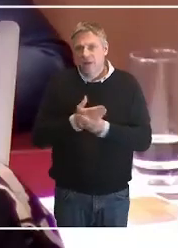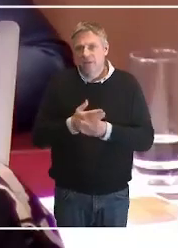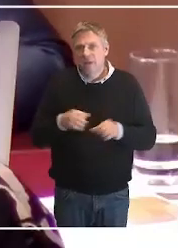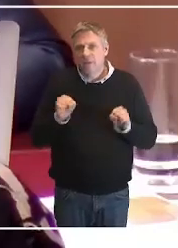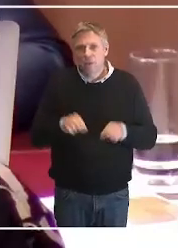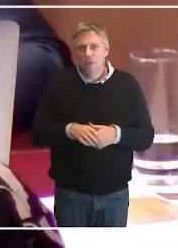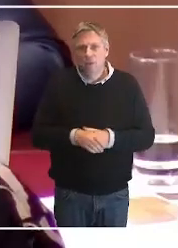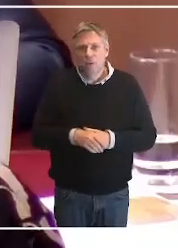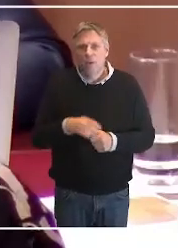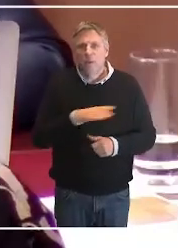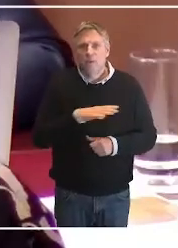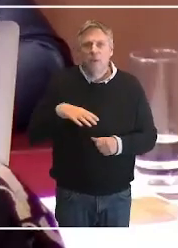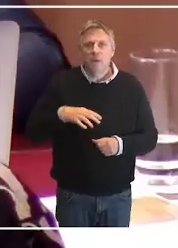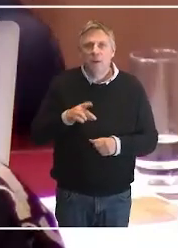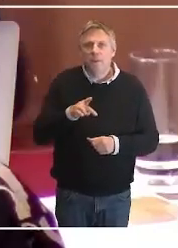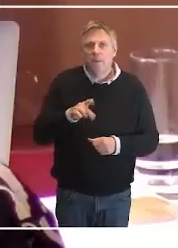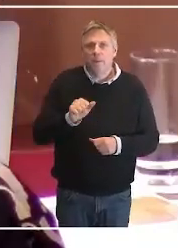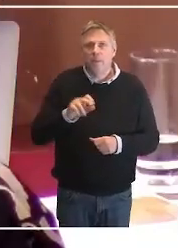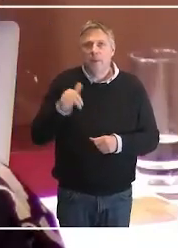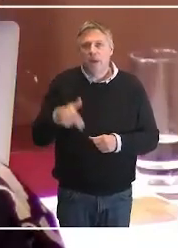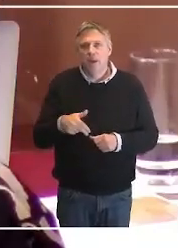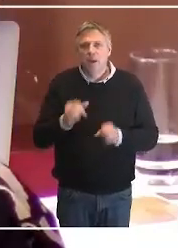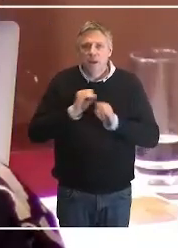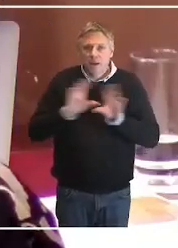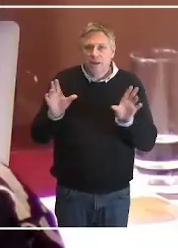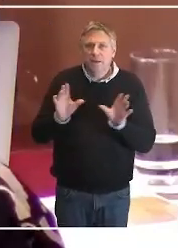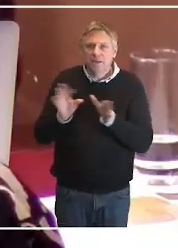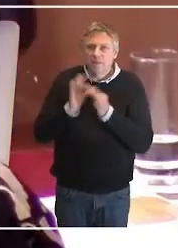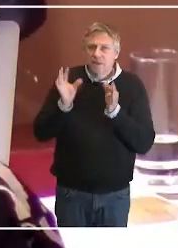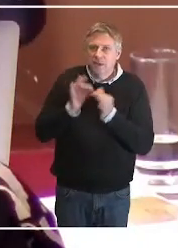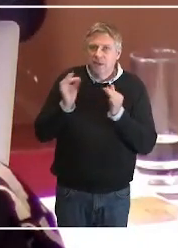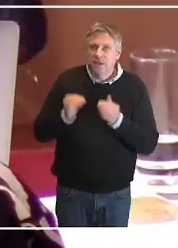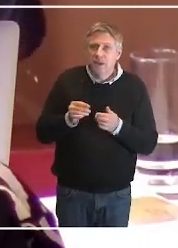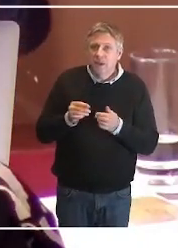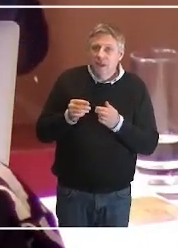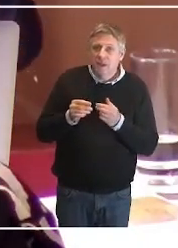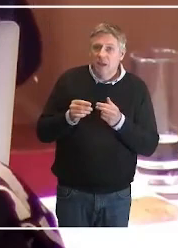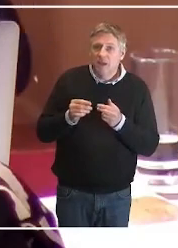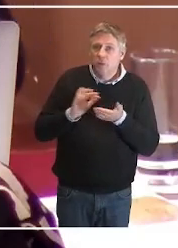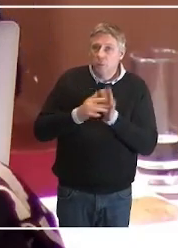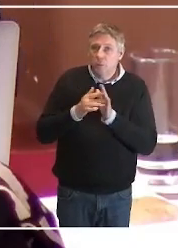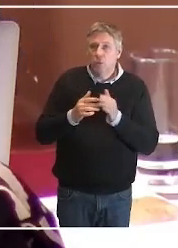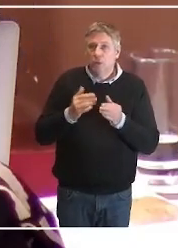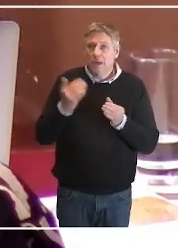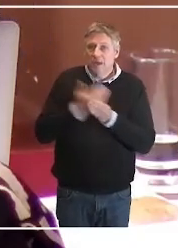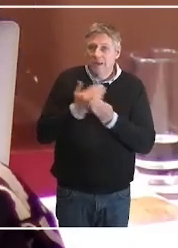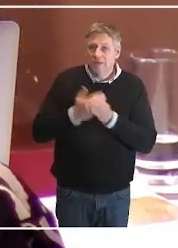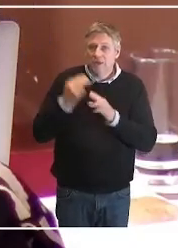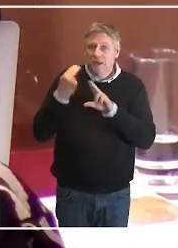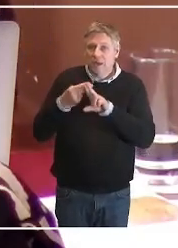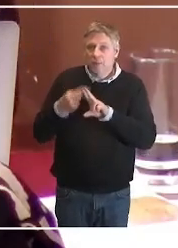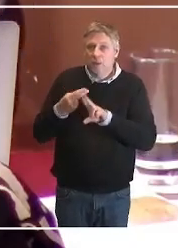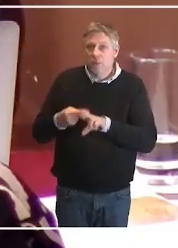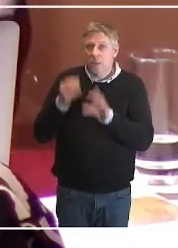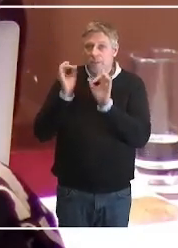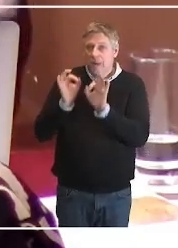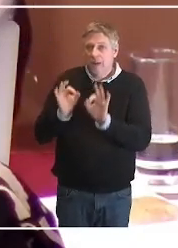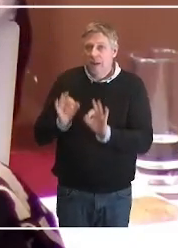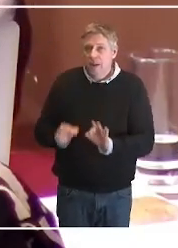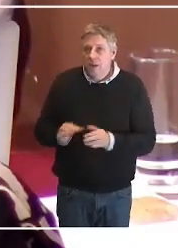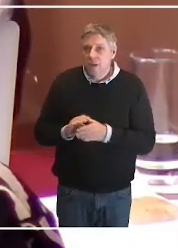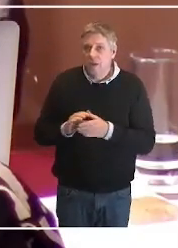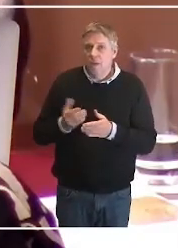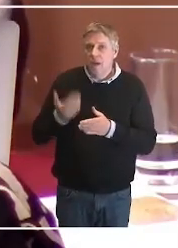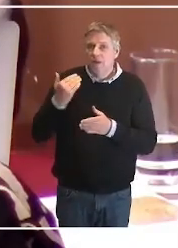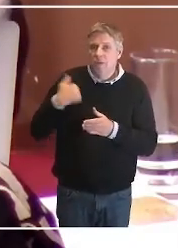Je voulais remercier Madame Papin pour la clarté de son exposé et surtout le soin qu'elle a pris à répondre à toutes les interventions de tous les interlocuteurs qui se sont exprimés